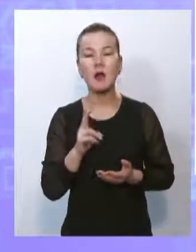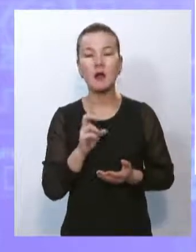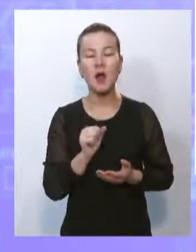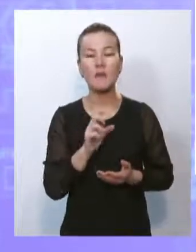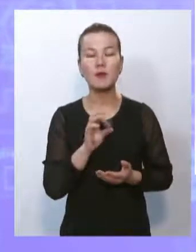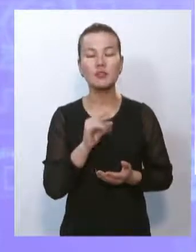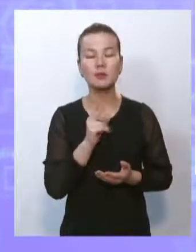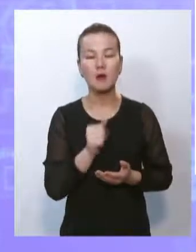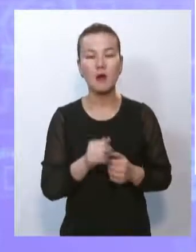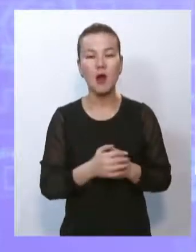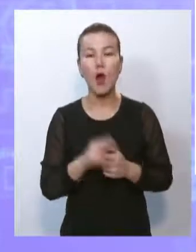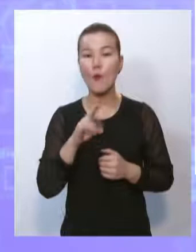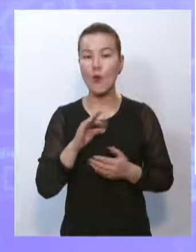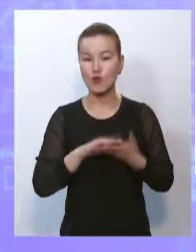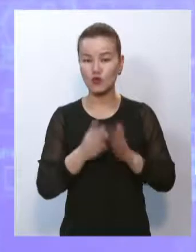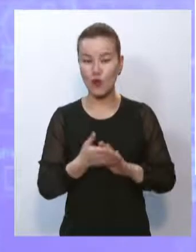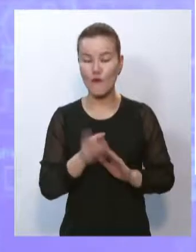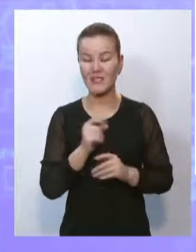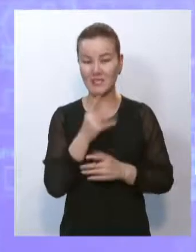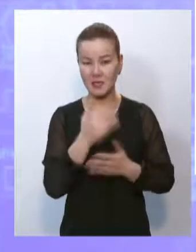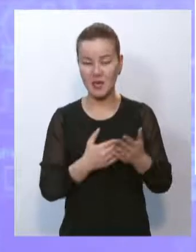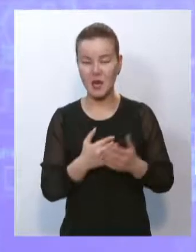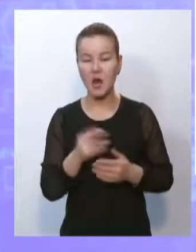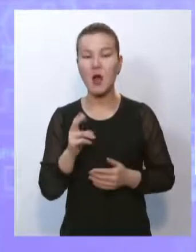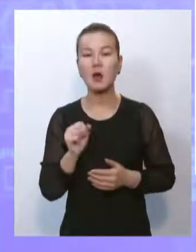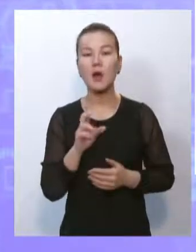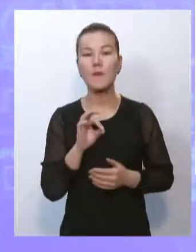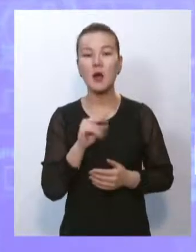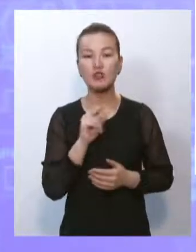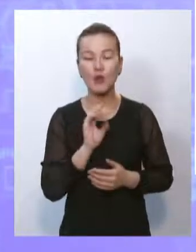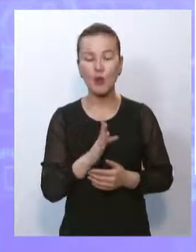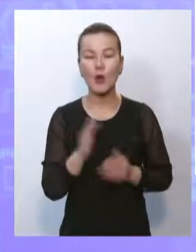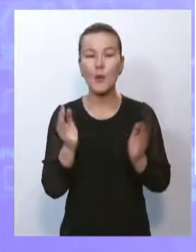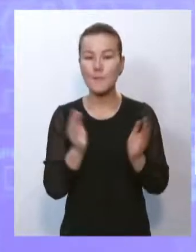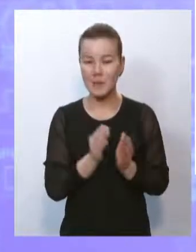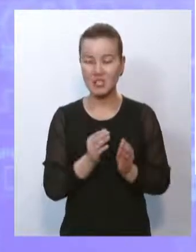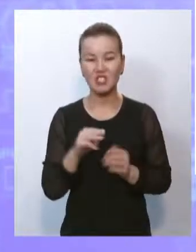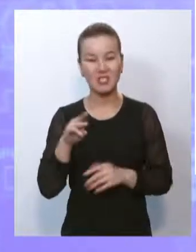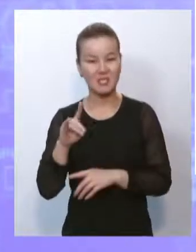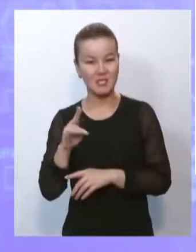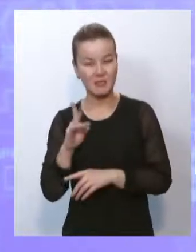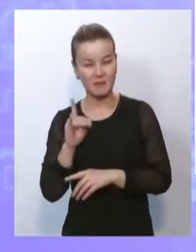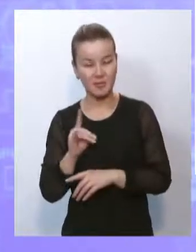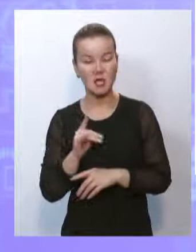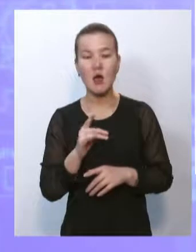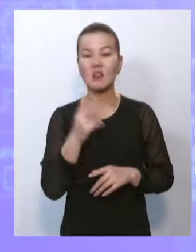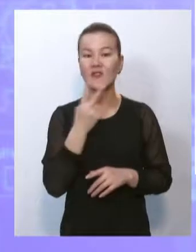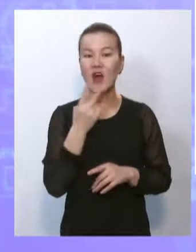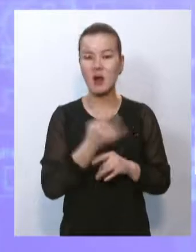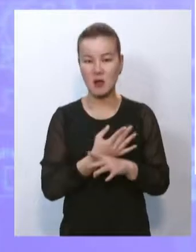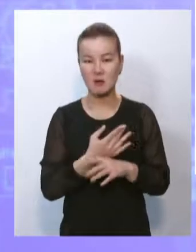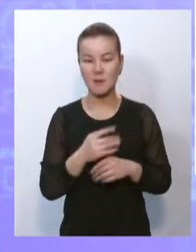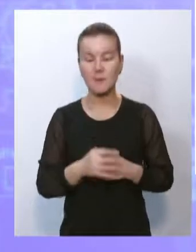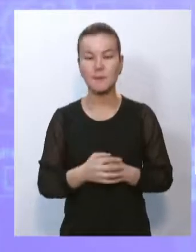по условию задачи кабачок меньше тыквы в два раза